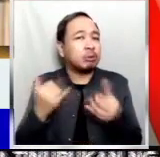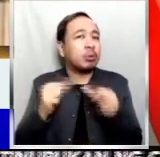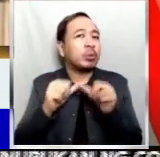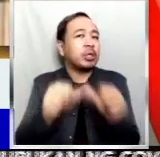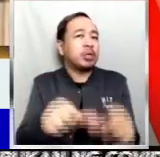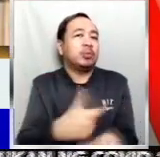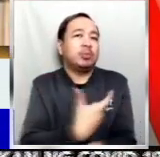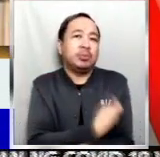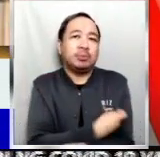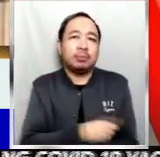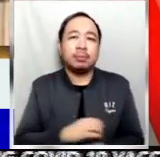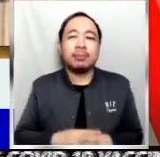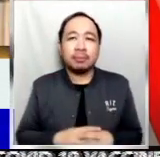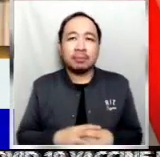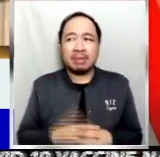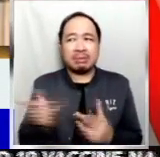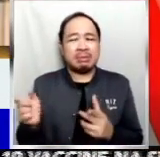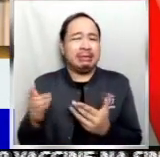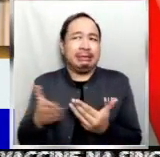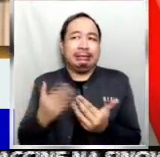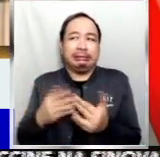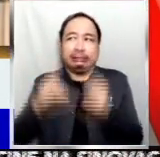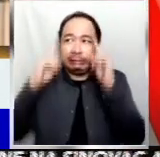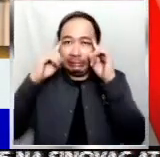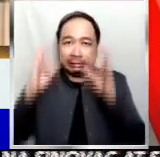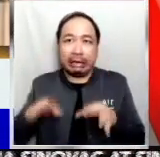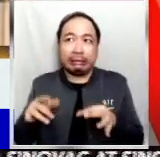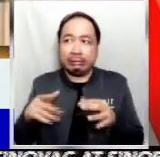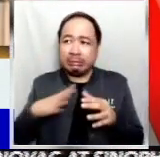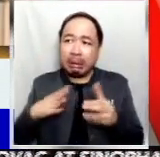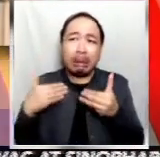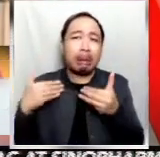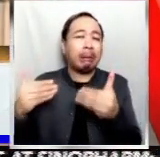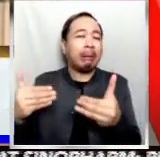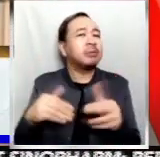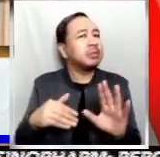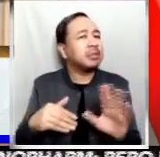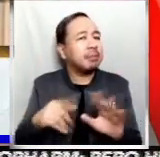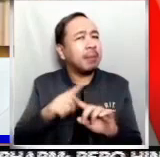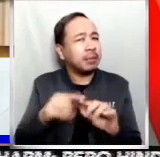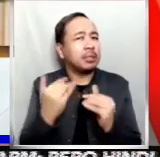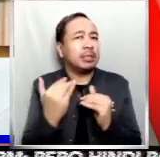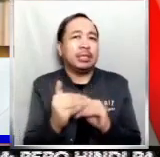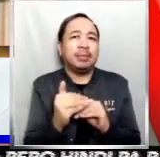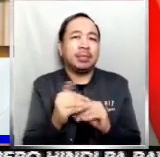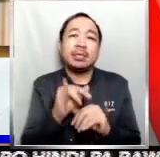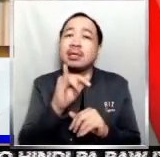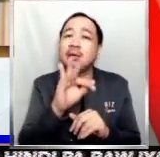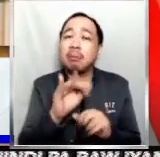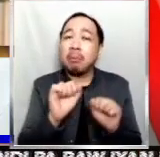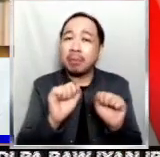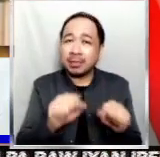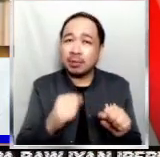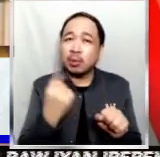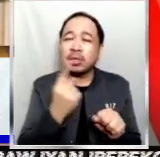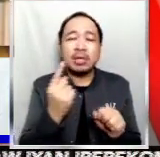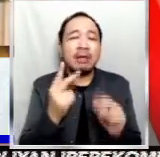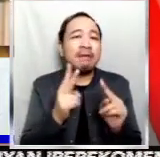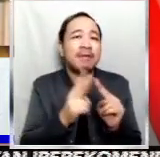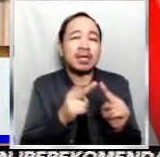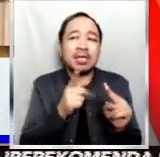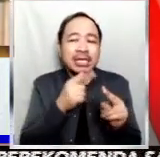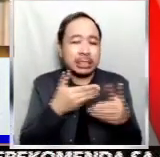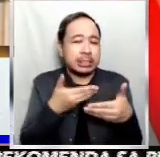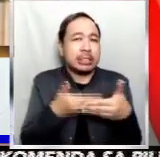of course, siguro very limited yan. No? Kung maaari, doon lang sa talagang very close family